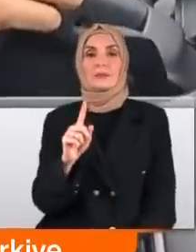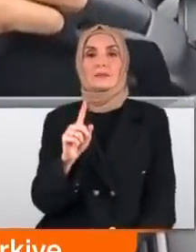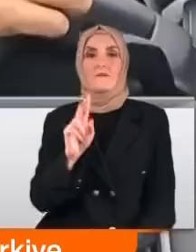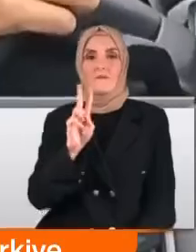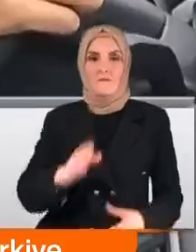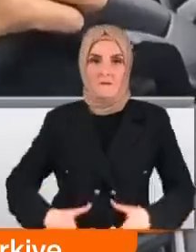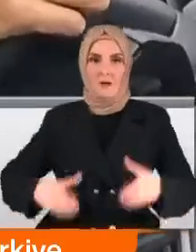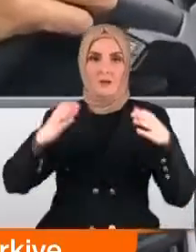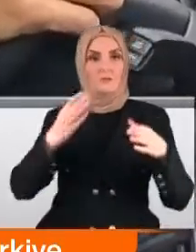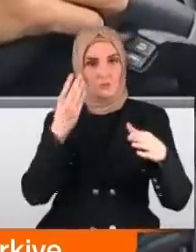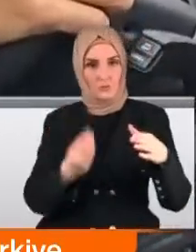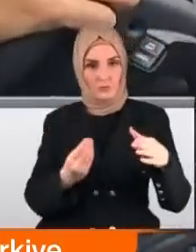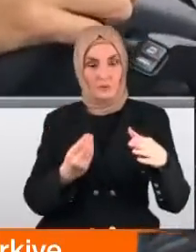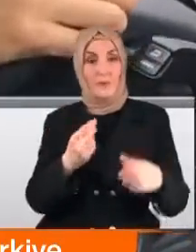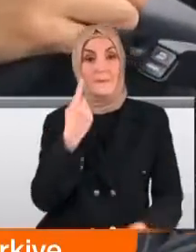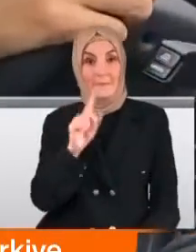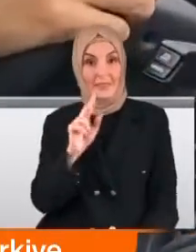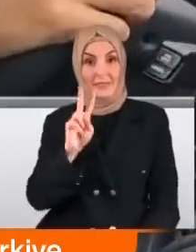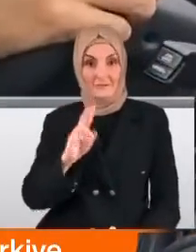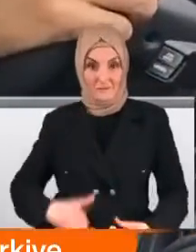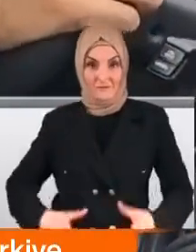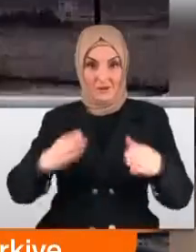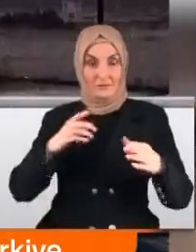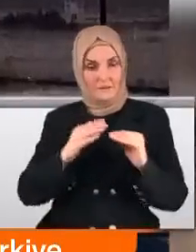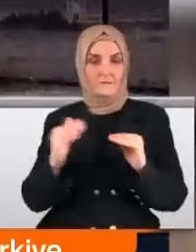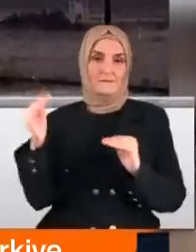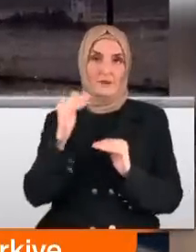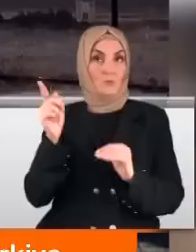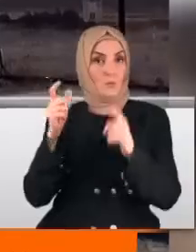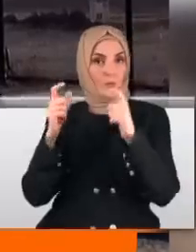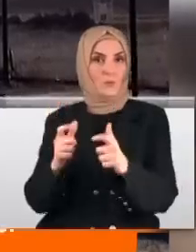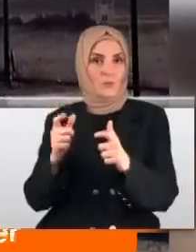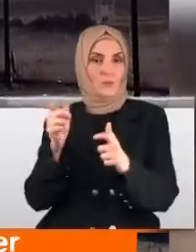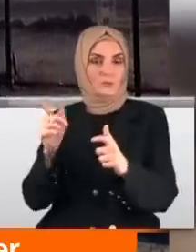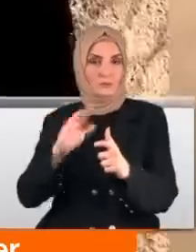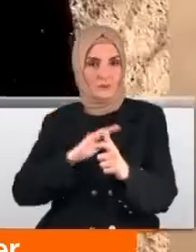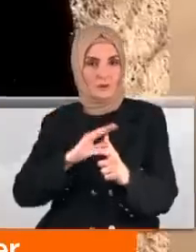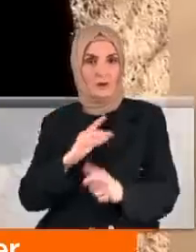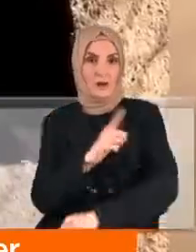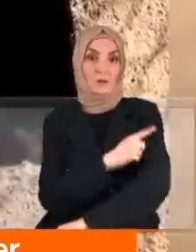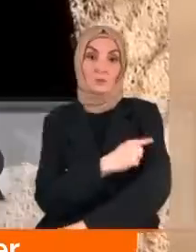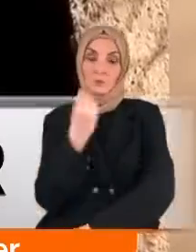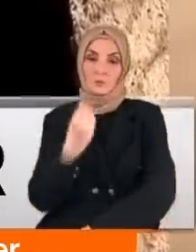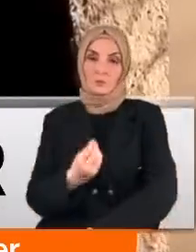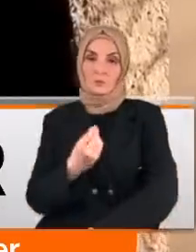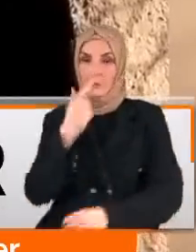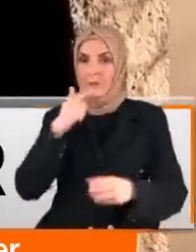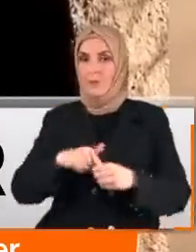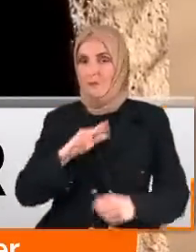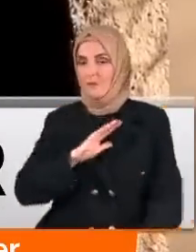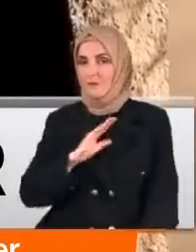var. 1000 varilin üzerinde yani oradaki üretimlerimiz. Çok kaliteli bir petrolümüz var.